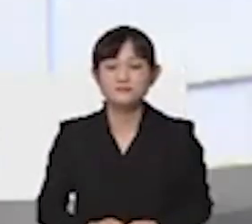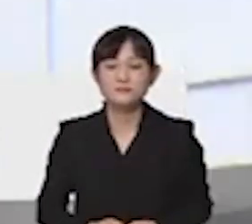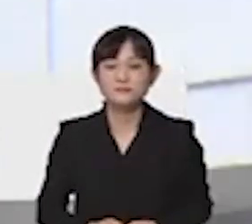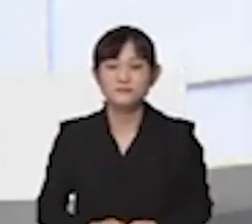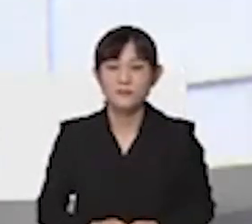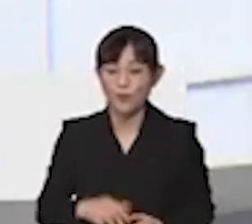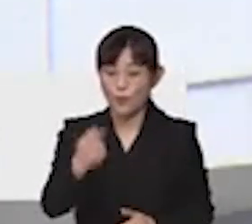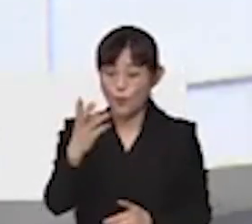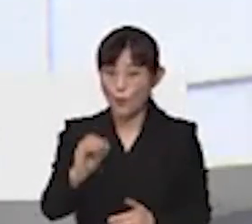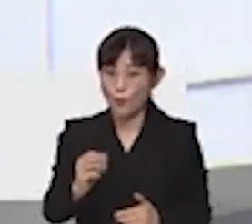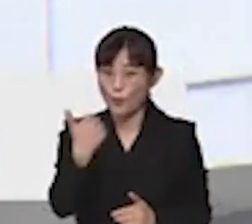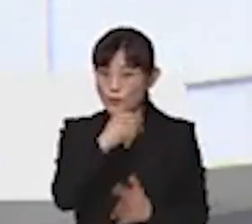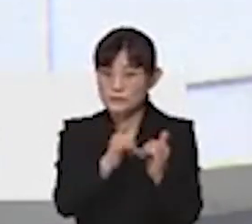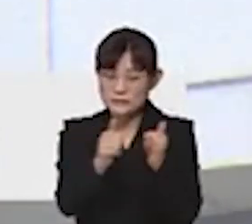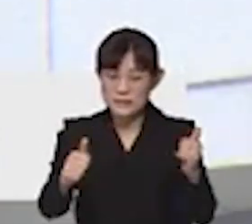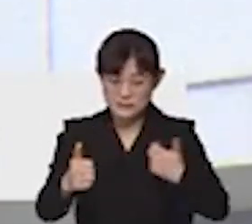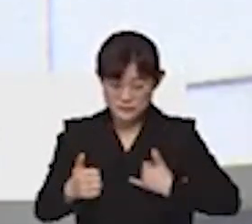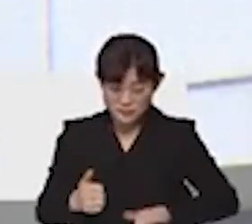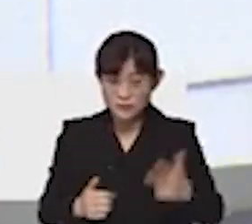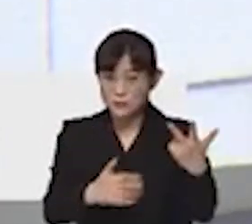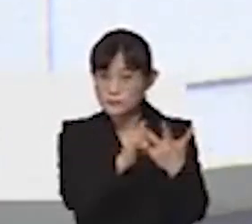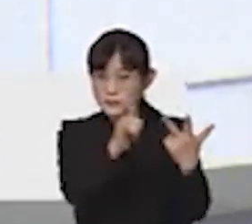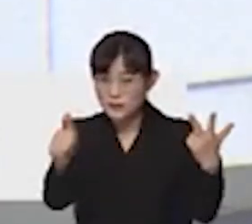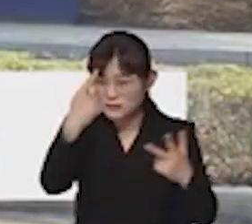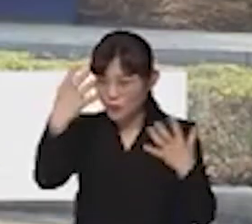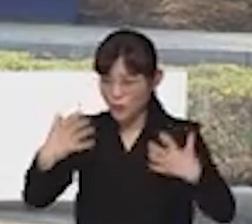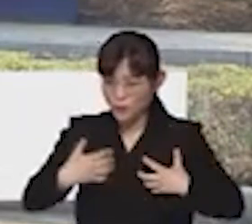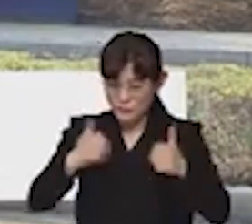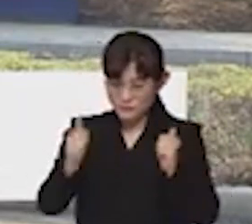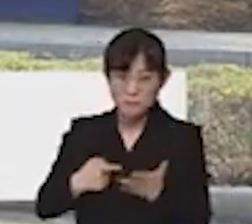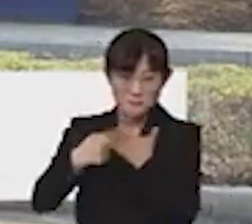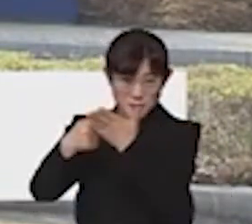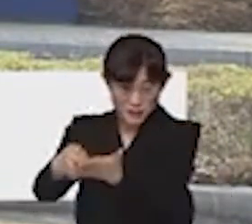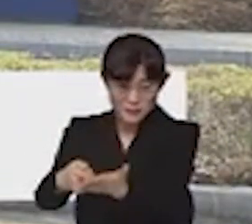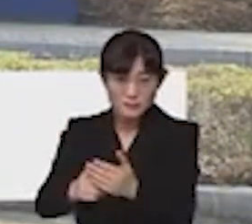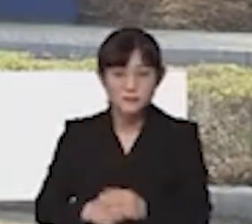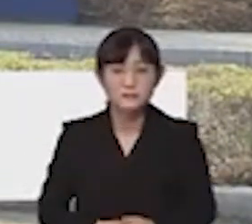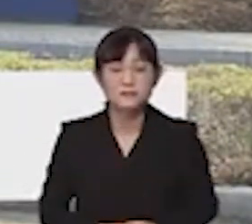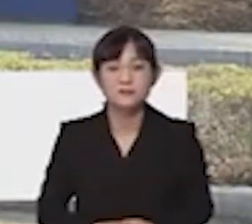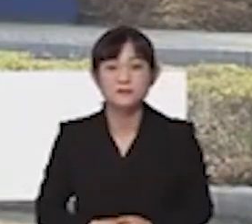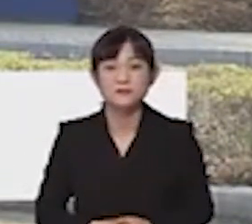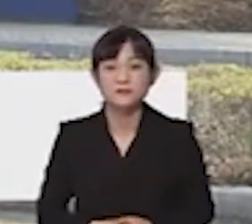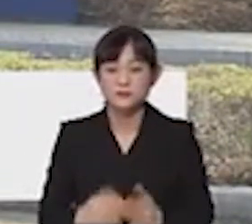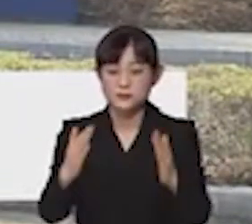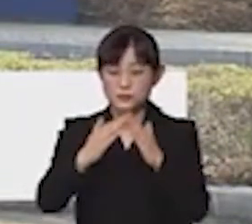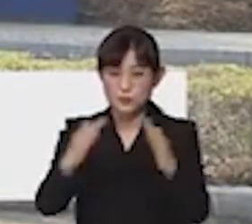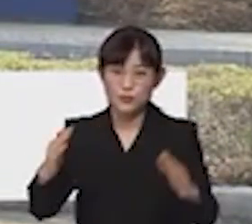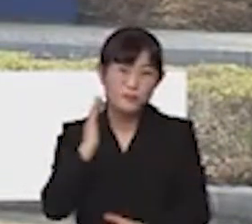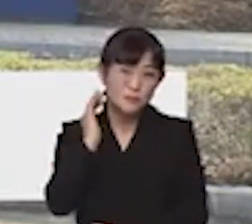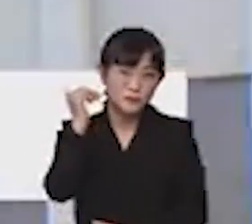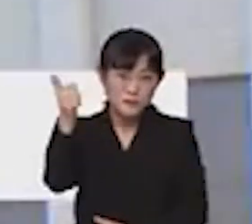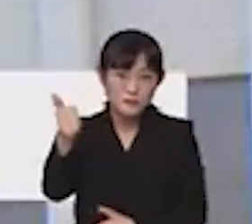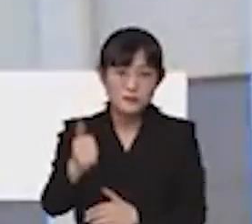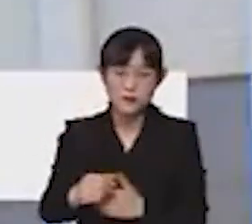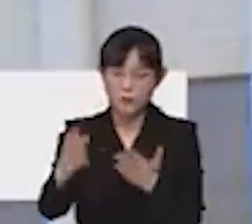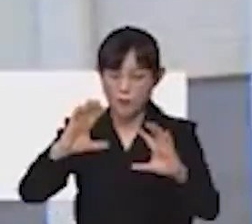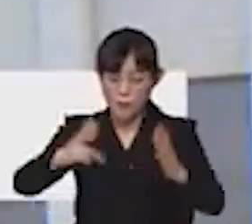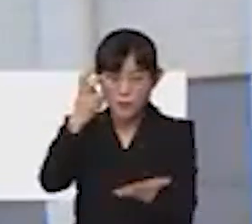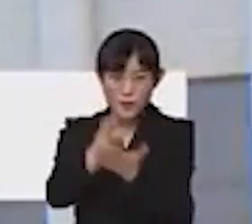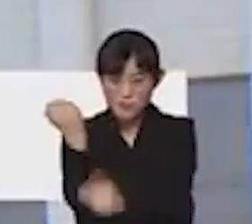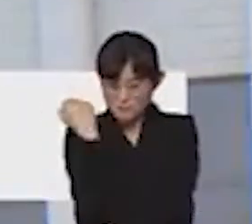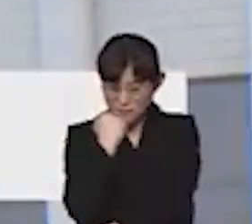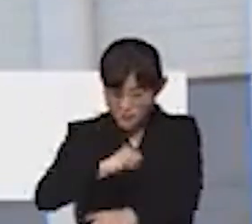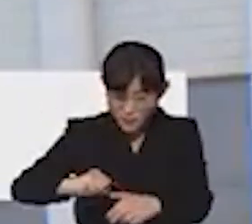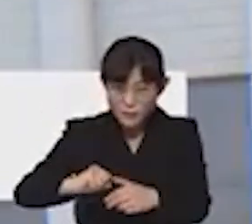13부는 홍 변호사의 자녀 7명이 정부를 상대로 낸 손해배상 청구 소송에서 전두환 등 신군부 세력이 헌법질서